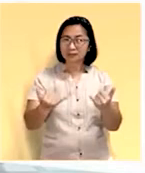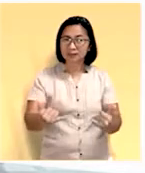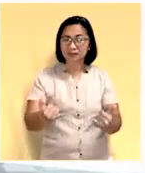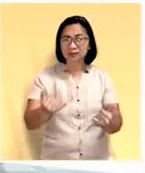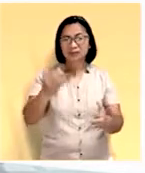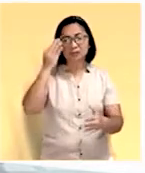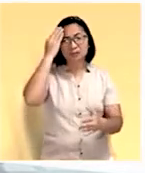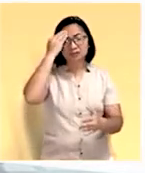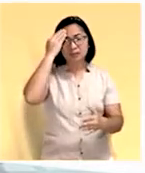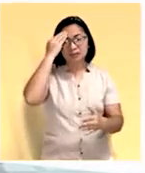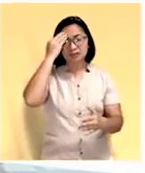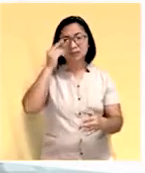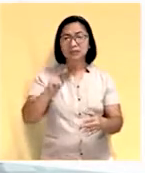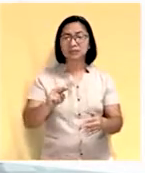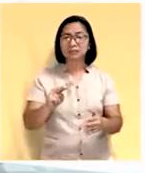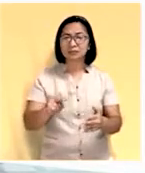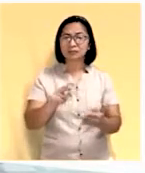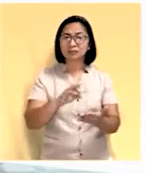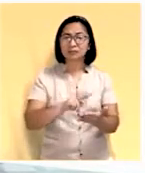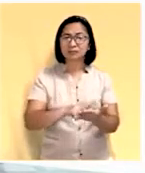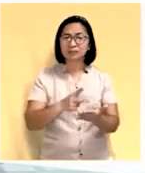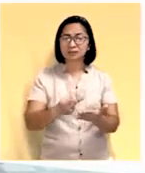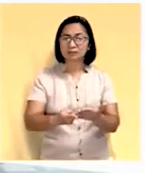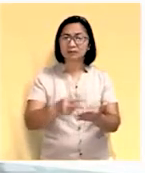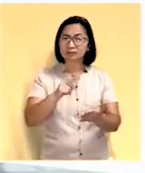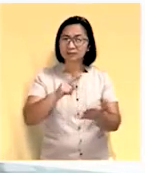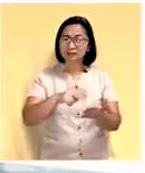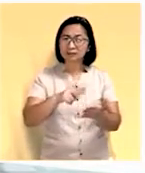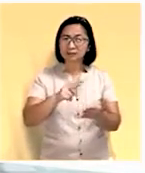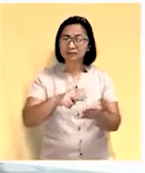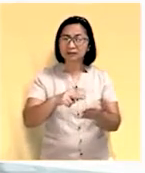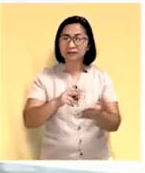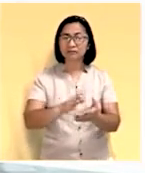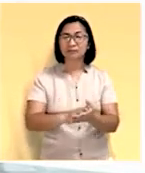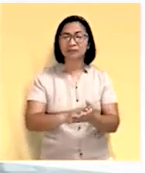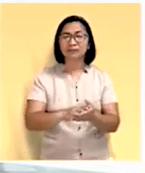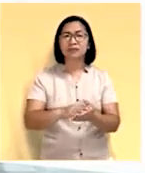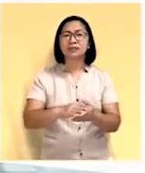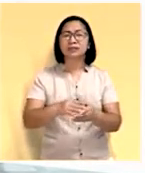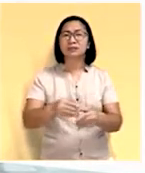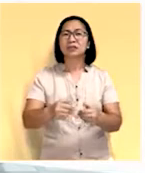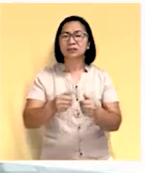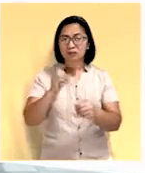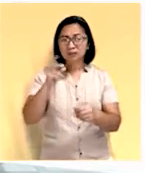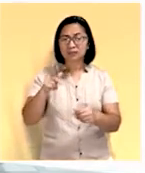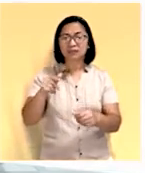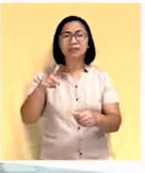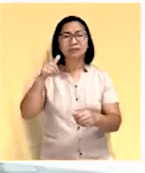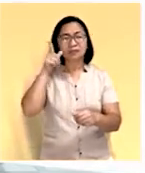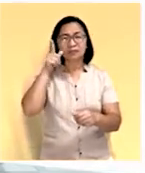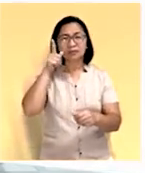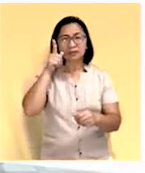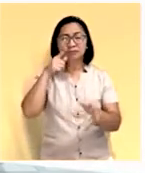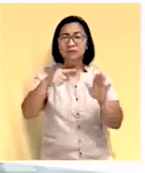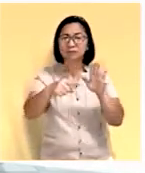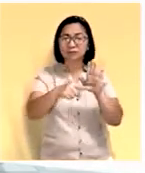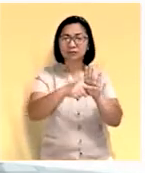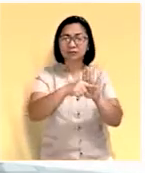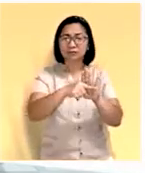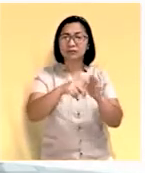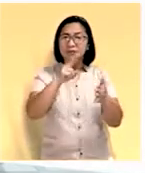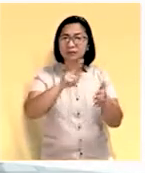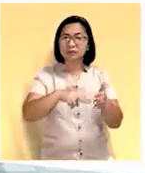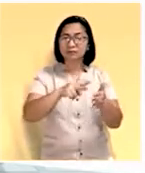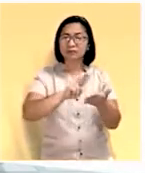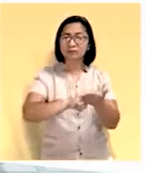po ngayon kung ilang pahina pa ang dapat kong basahin. Sige nga, Lina, isubtract mo ang mga nabasa mo